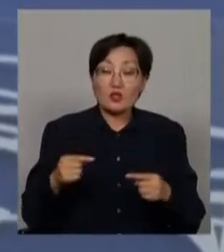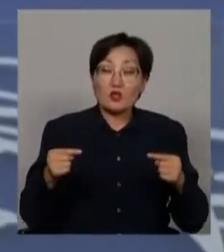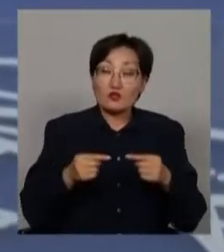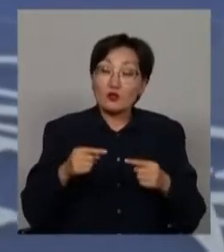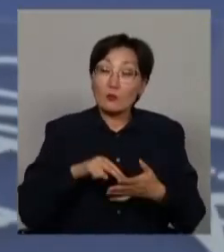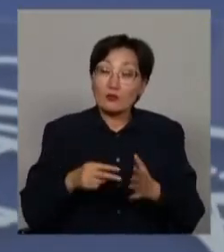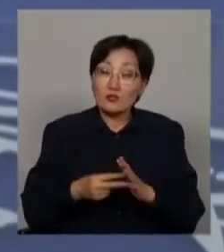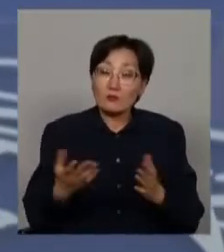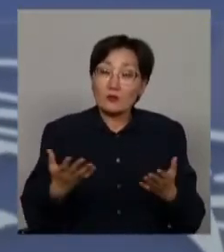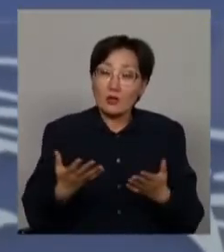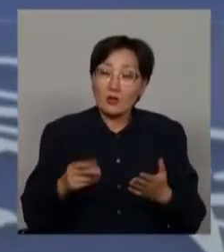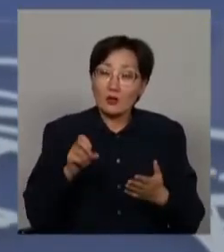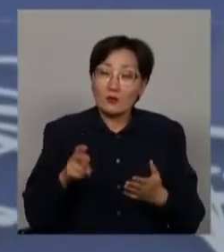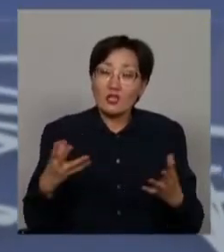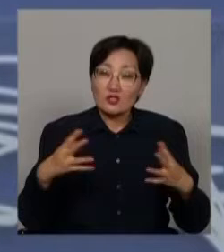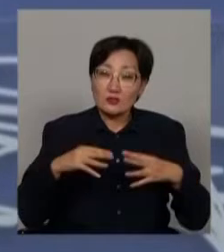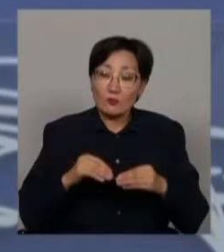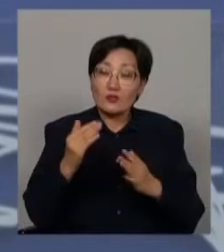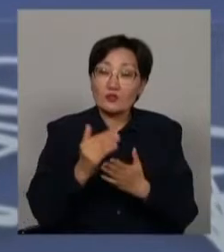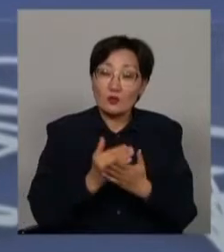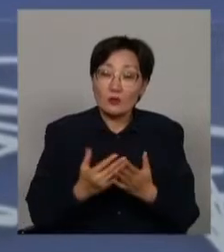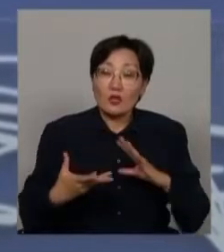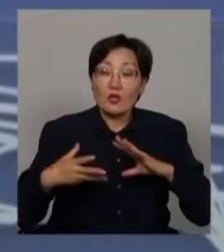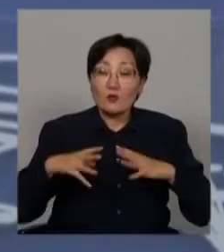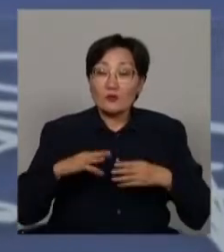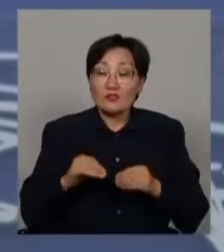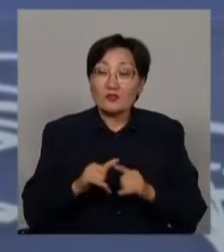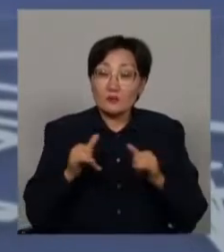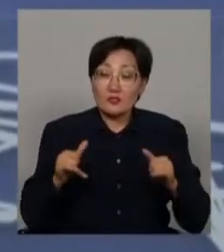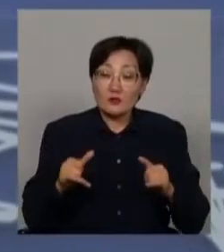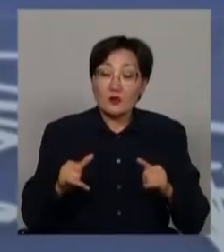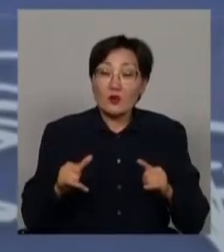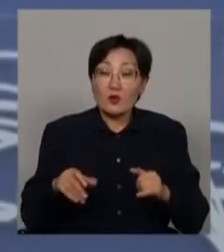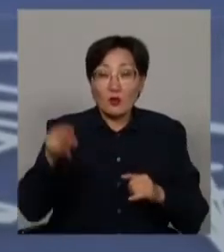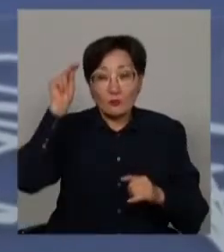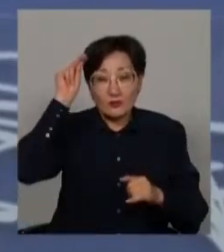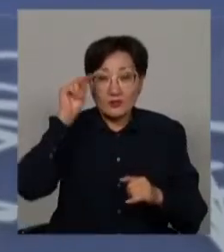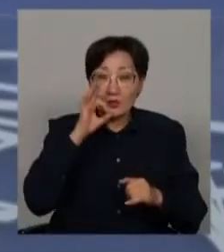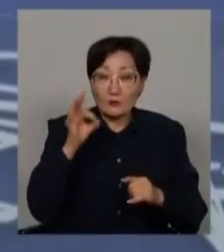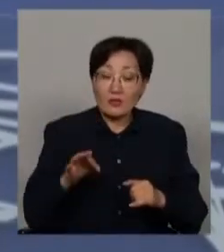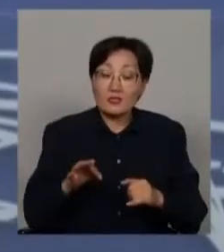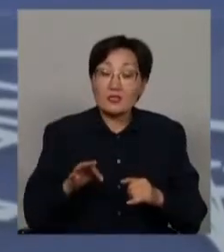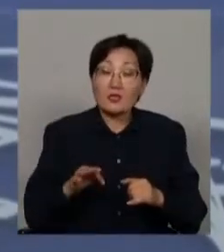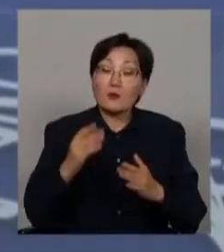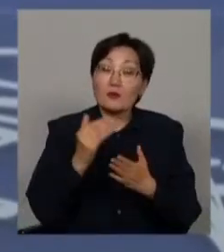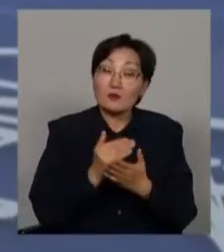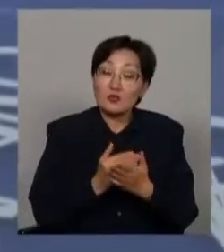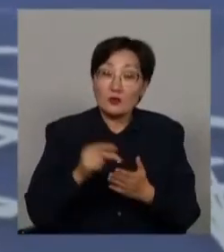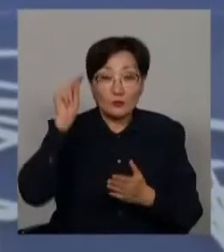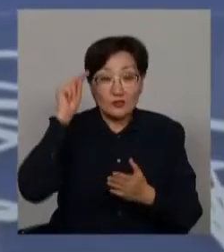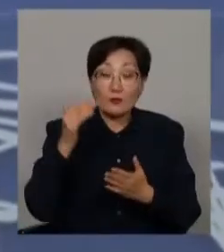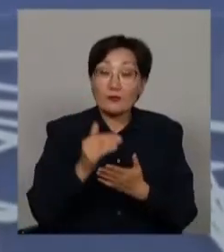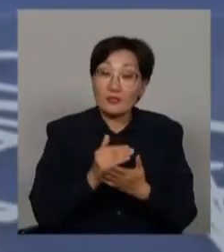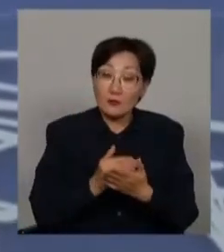план, каким образом интегрировать программу развития общеучебных навыков с академической программой, с учебными программами и